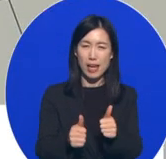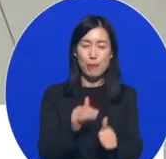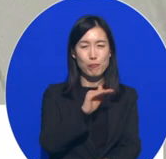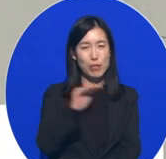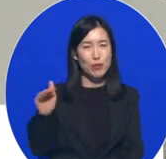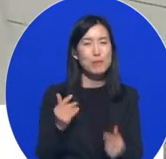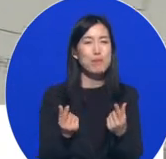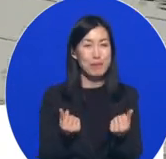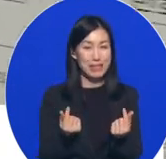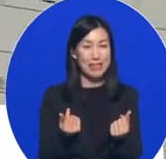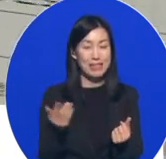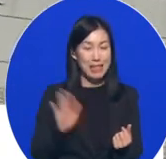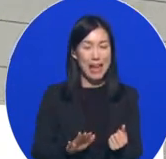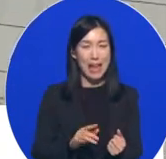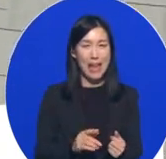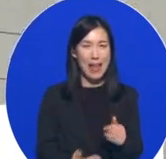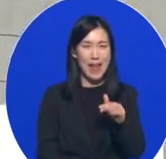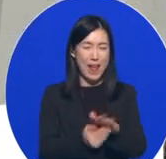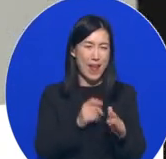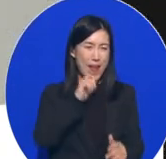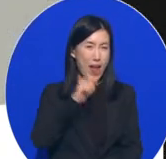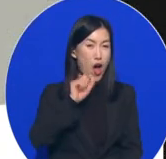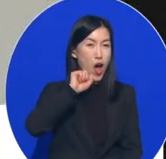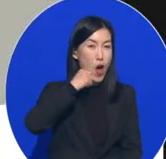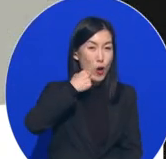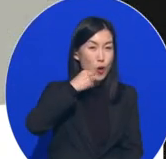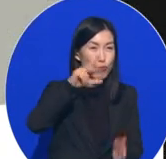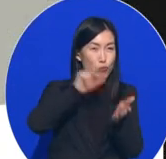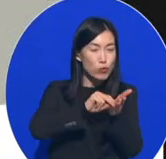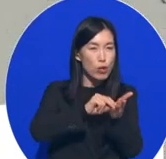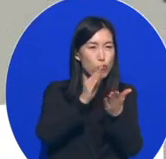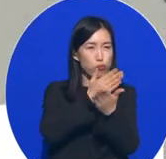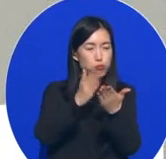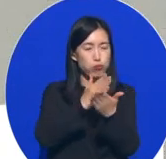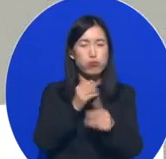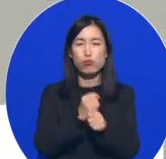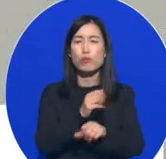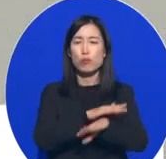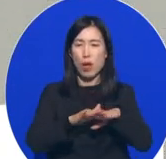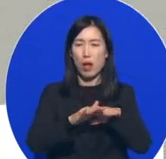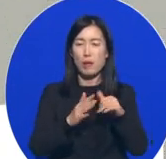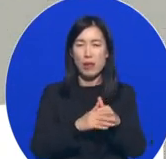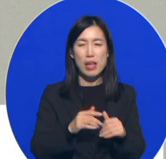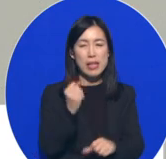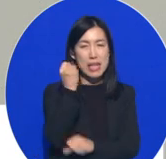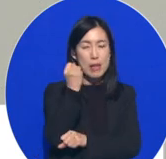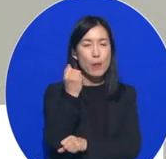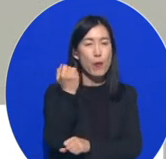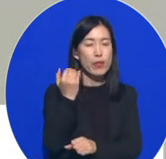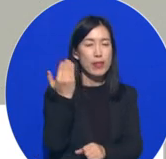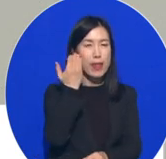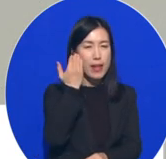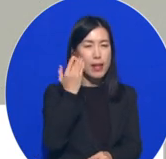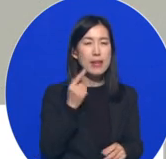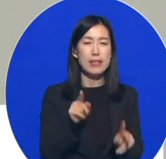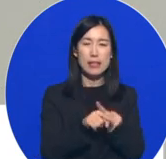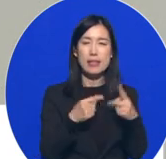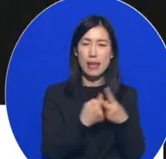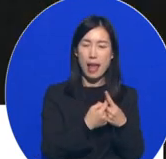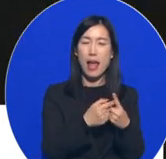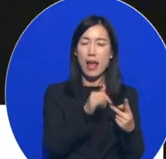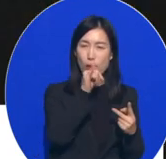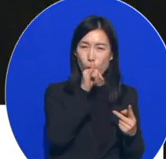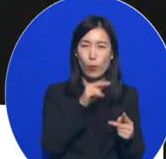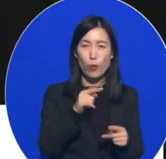유지했으나 최상위권 변별력을 더 높였다 평가가 나옵니다 기본 개념 이해와 추론 능력을 요구하는 문항이